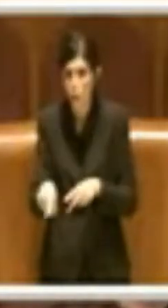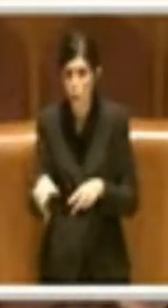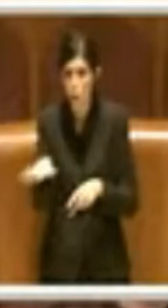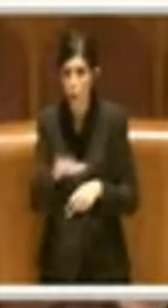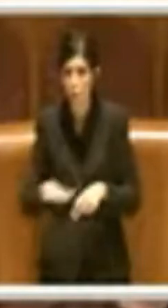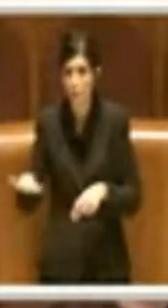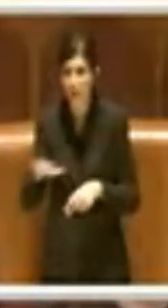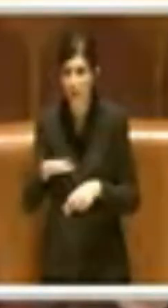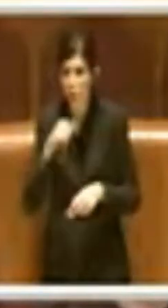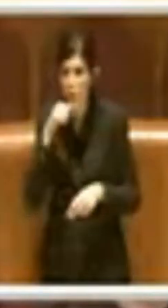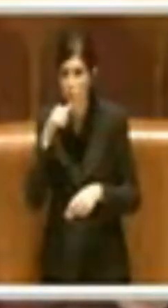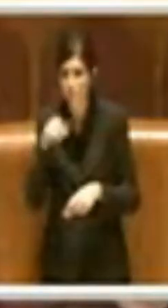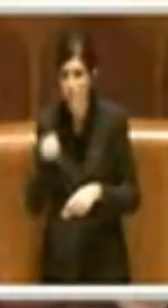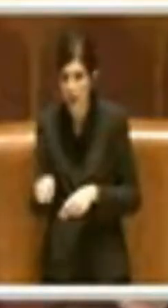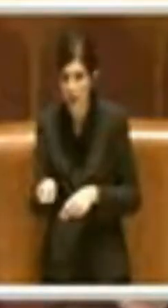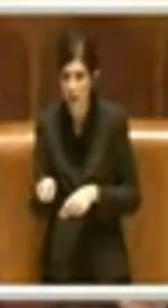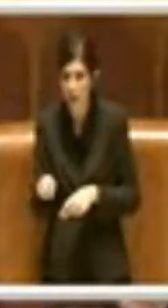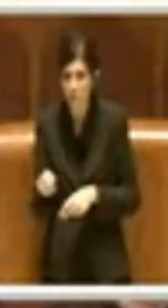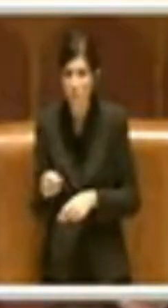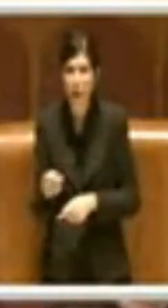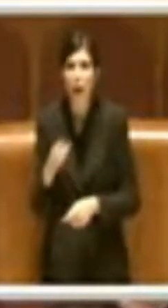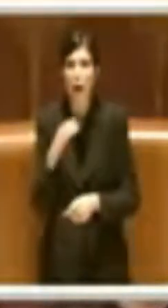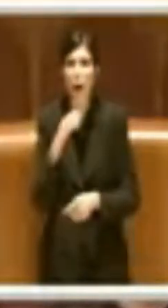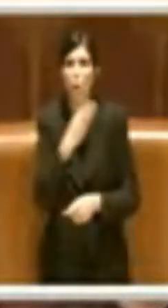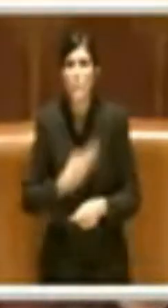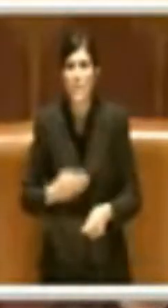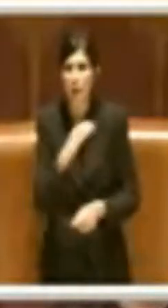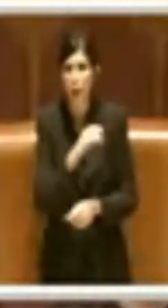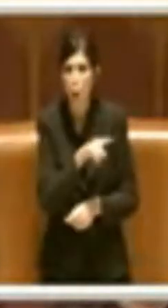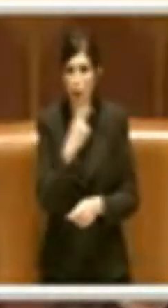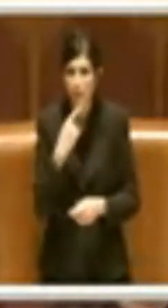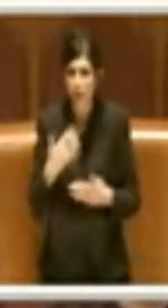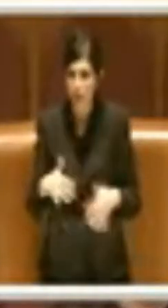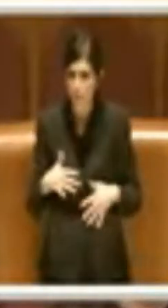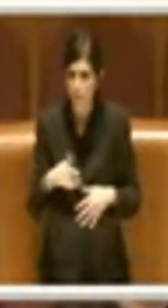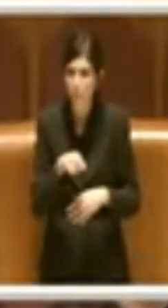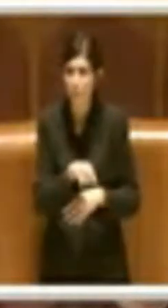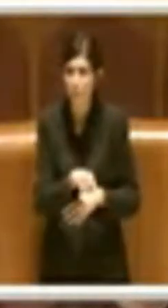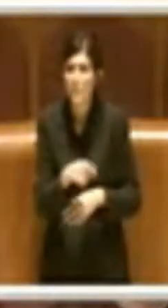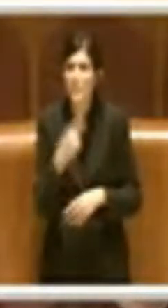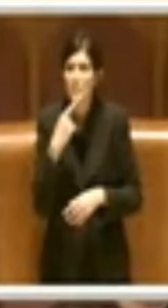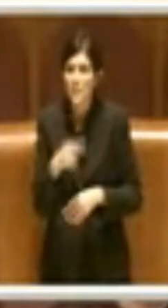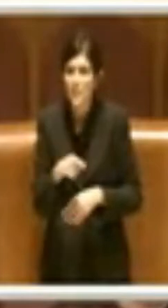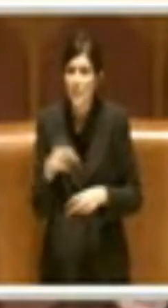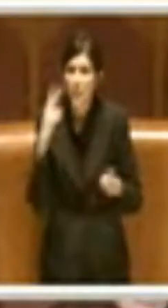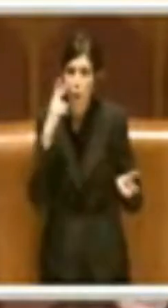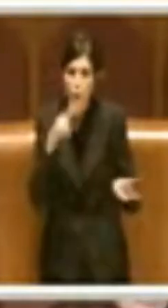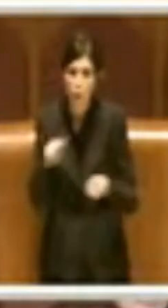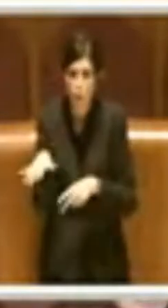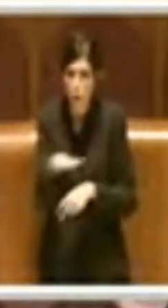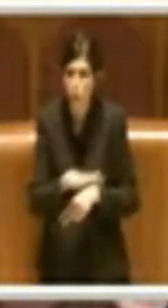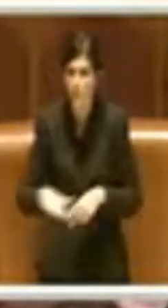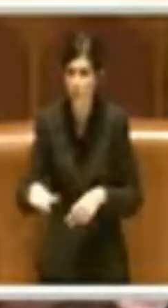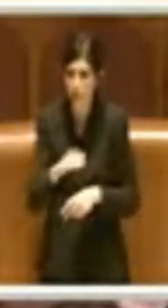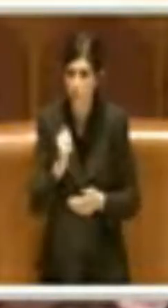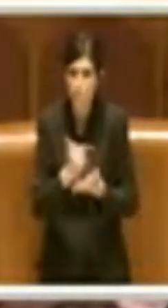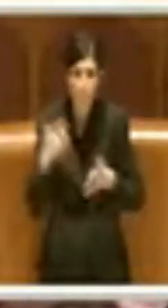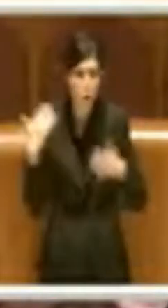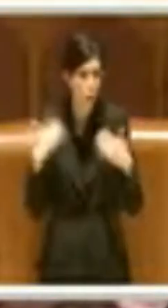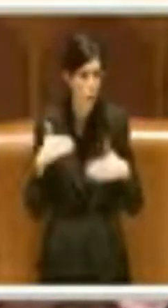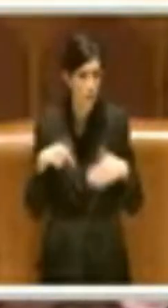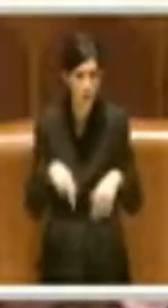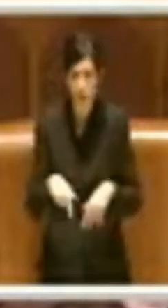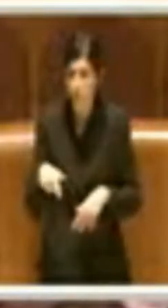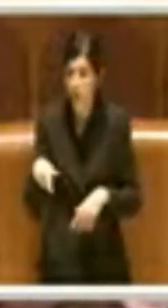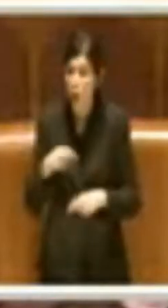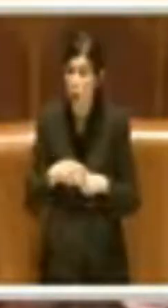perché come diceva giustamente il consigliere Coia prima, il presidiare il territorio è importantissimo. Abbiamo un territorio